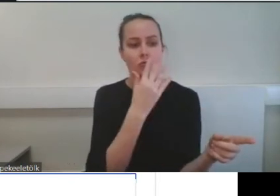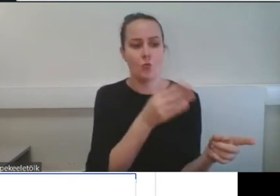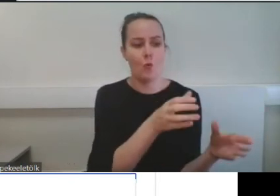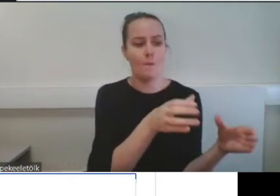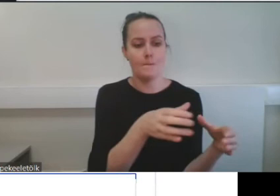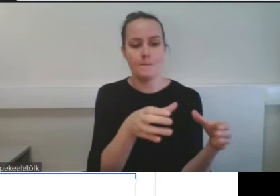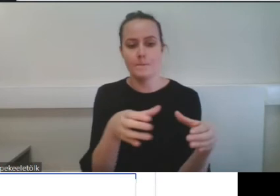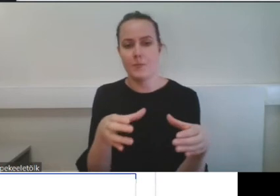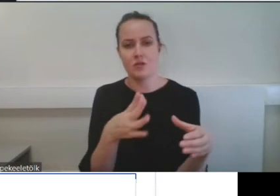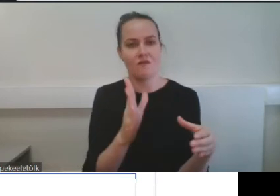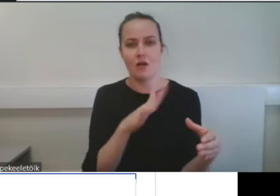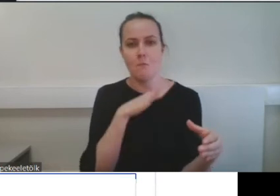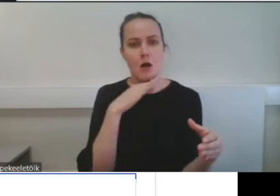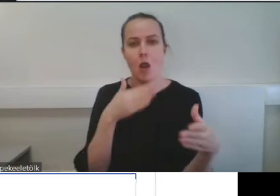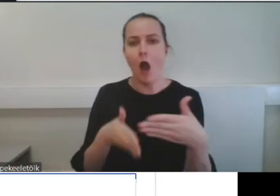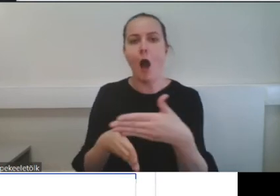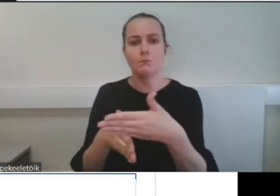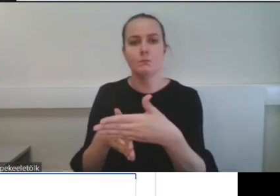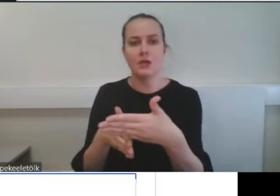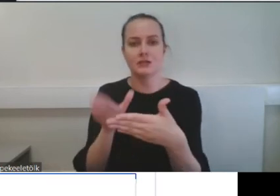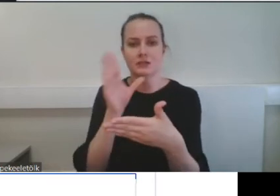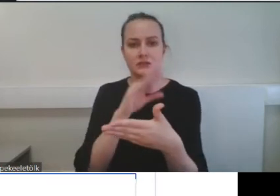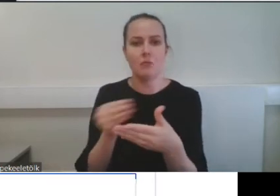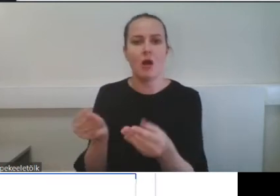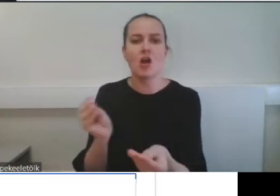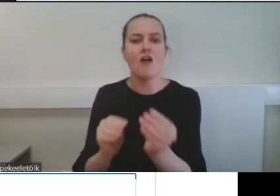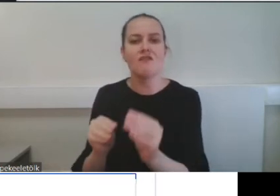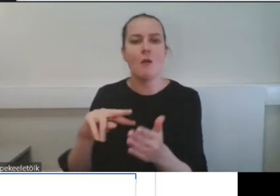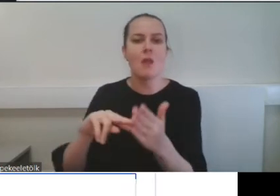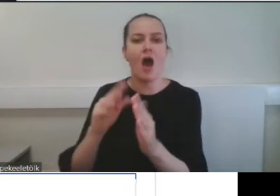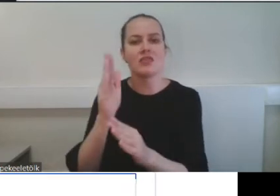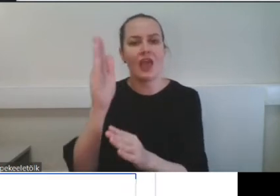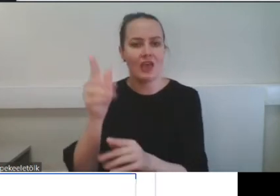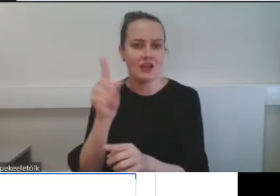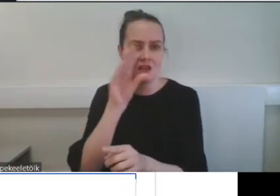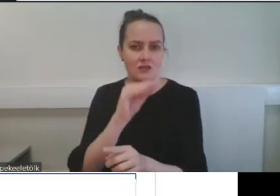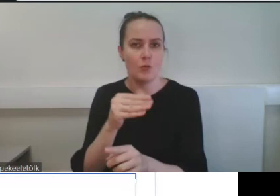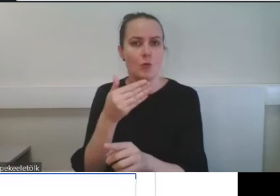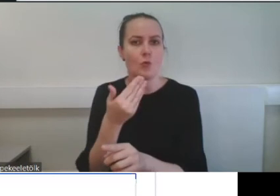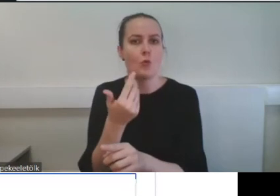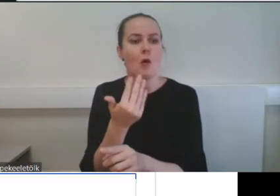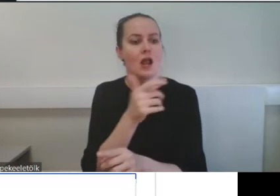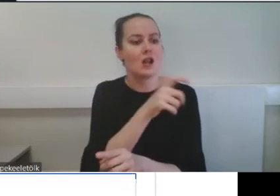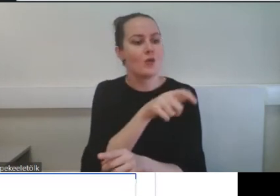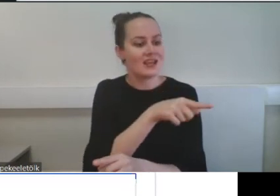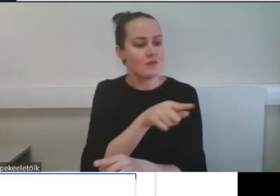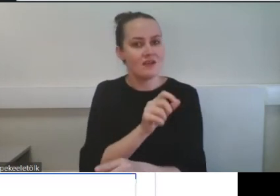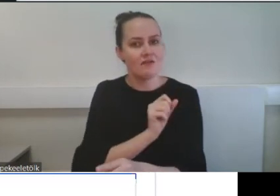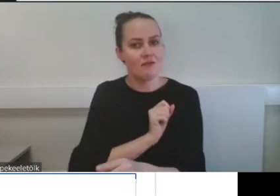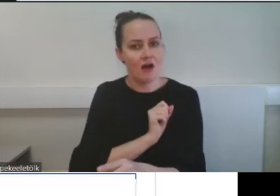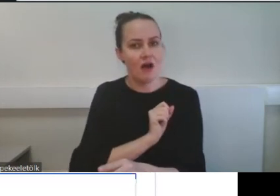mingi sellise peapiire, et algavad juba 20. eluaastates, et